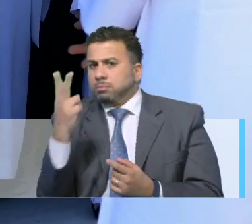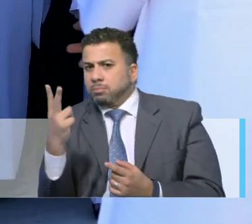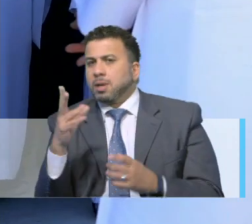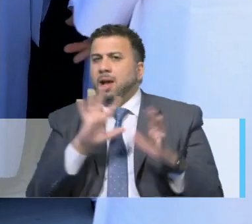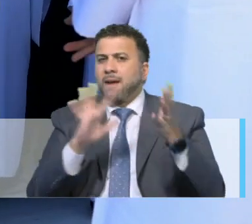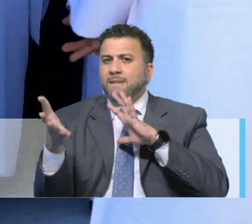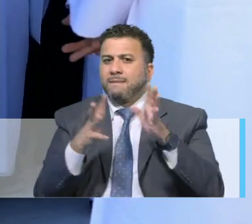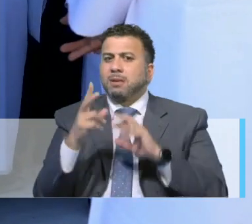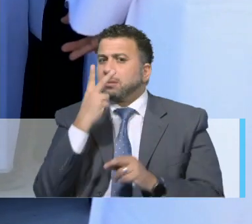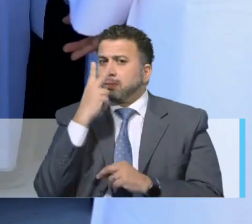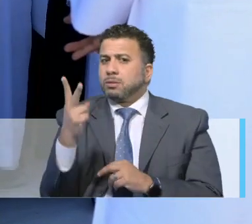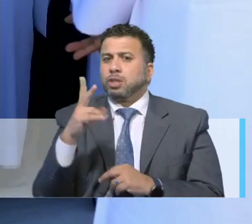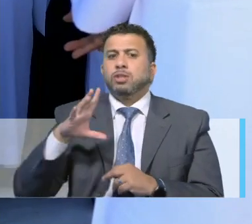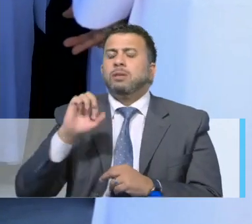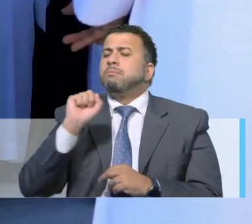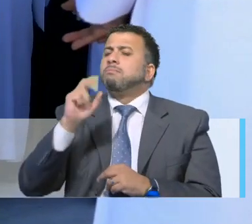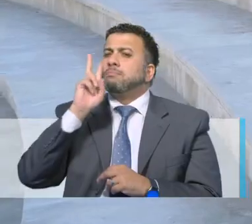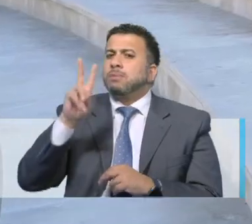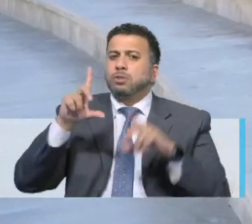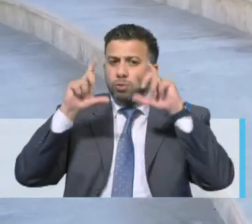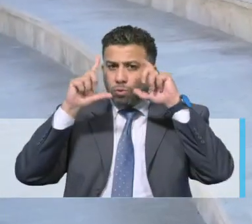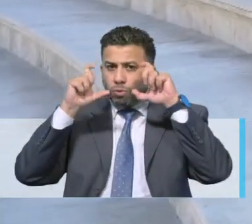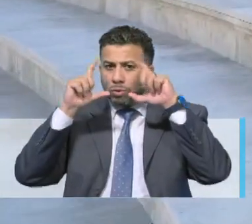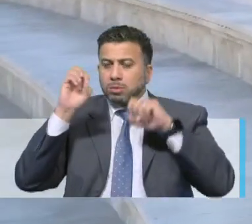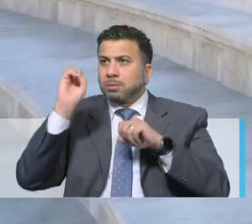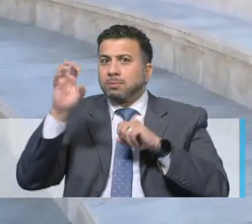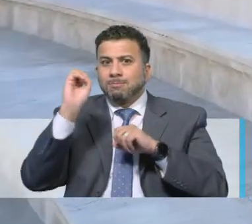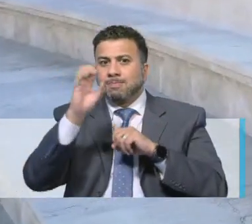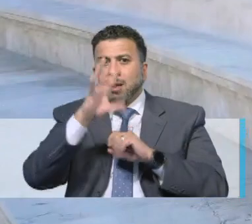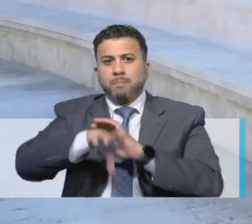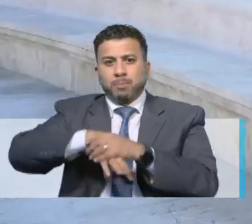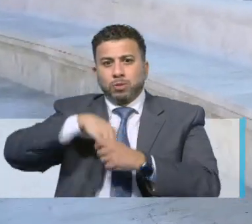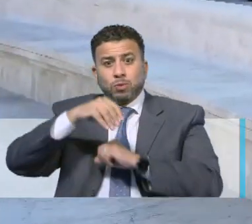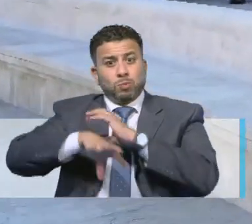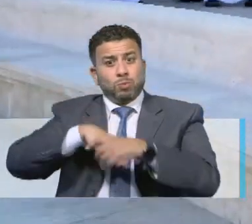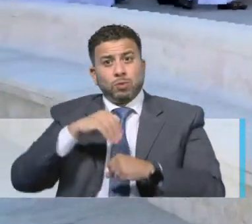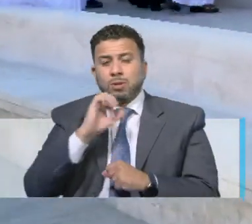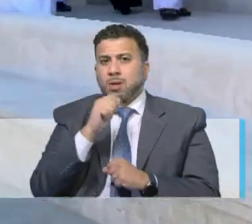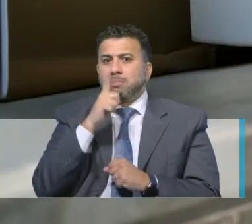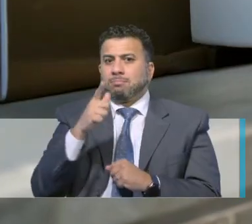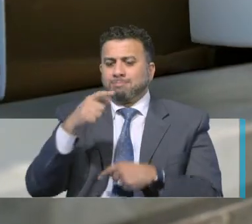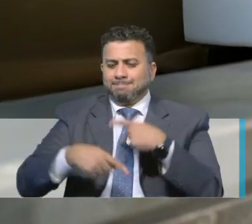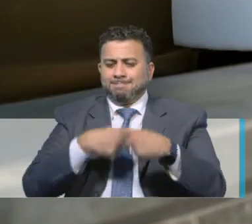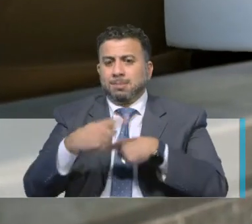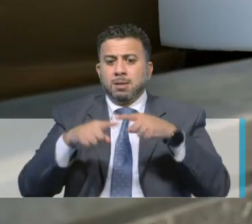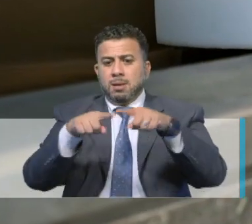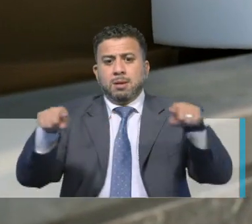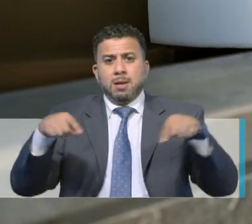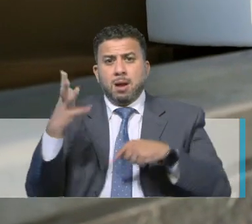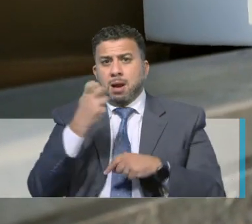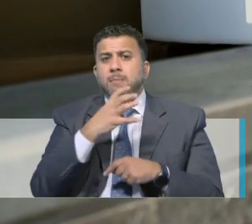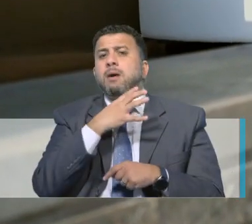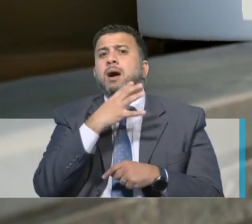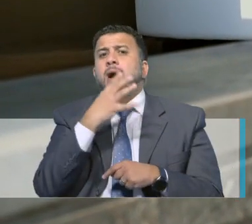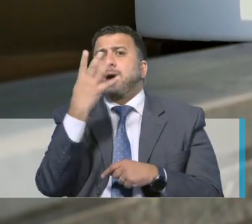المدرج وشاهد سموه بعض صور واللقطات الخاصه بالمشروع الجاري انشاؤه على مساحه 400